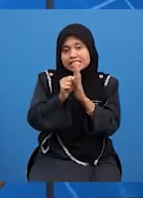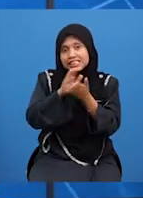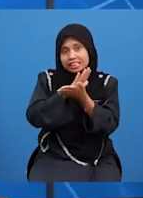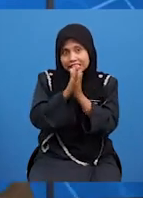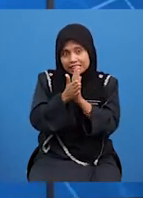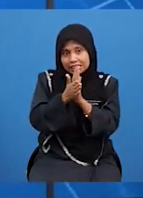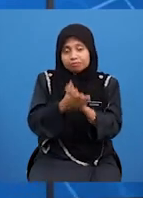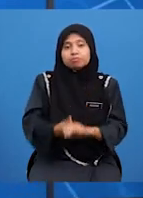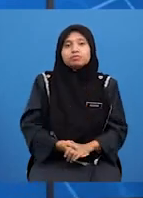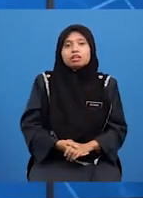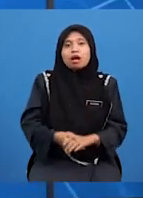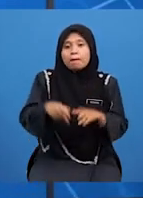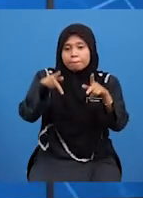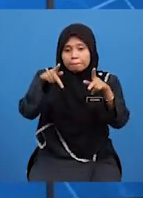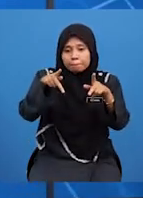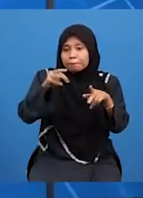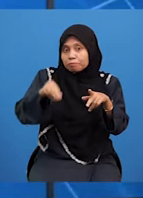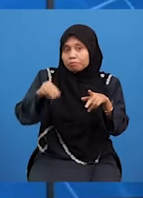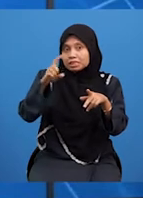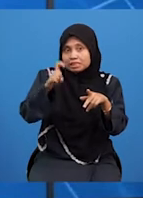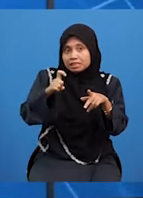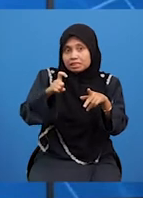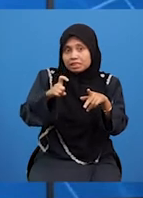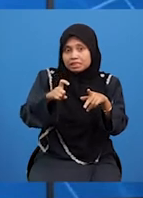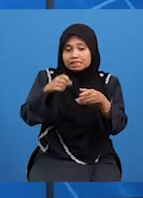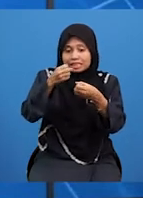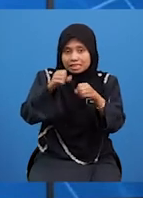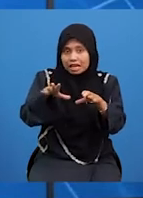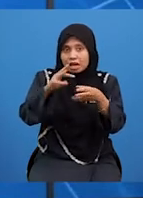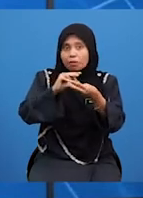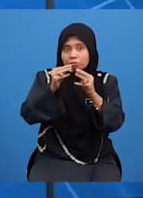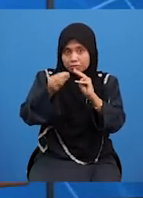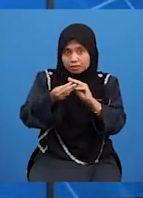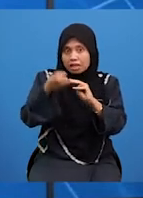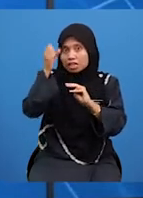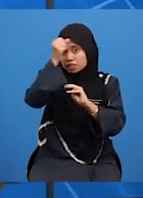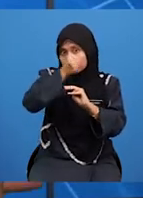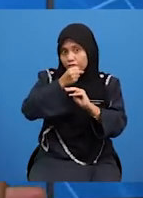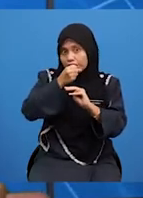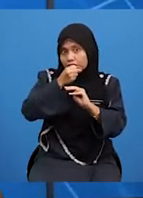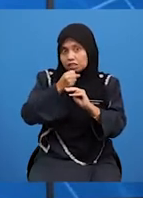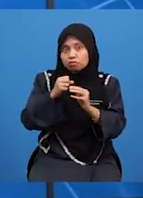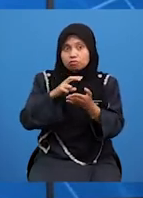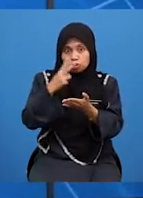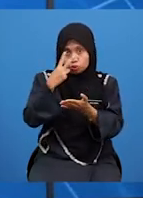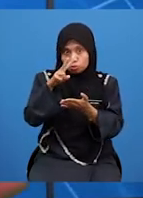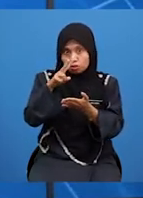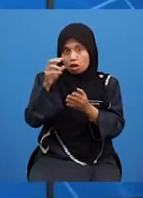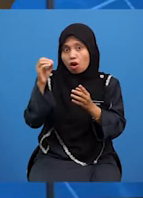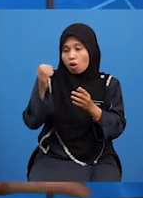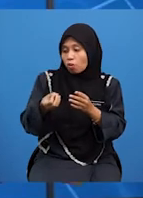buatan manusia. Pelajar perlu menyelesaikan masalah berkaitan dengan sifat visual objek, kadar